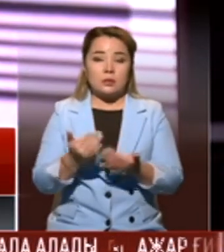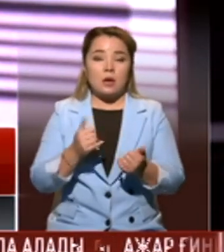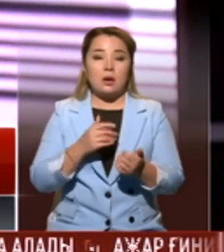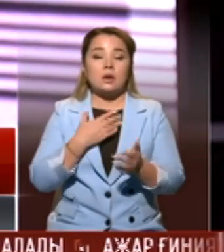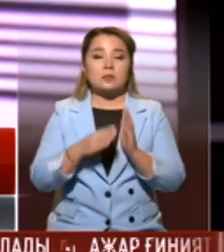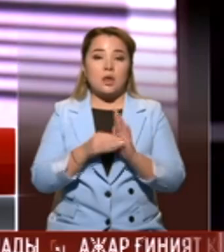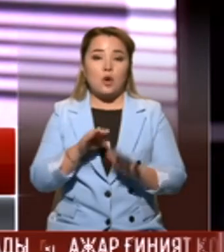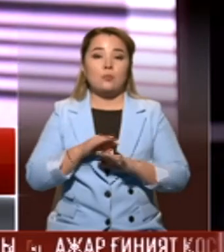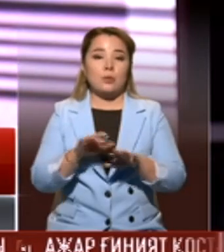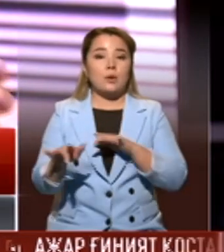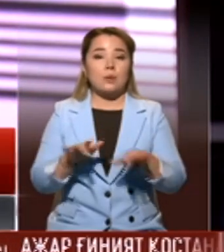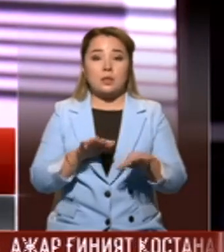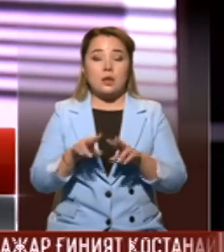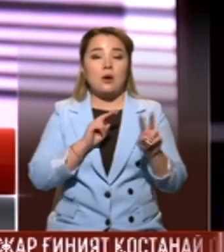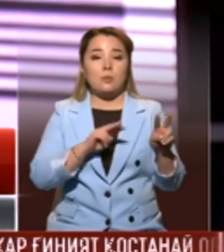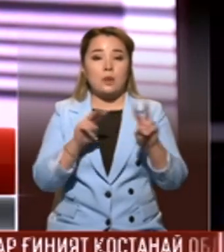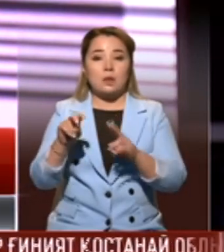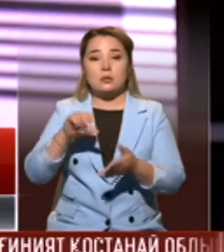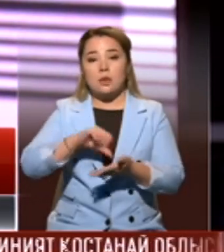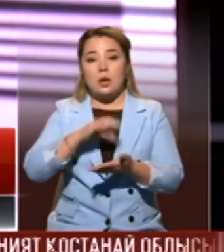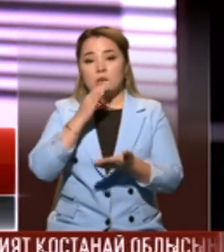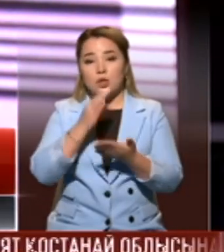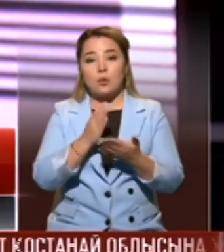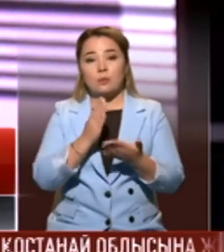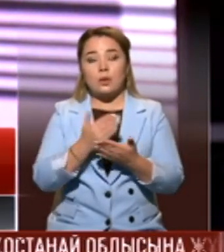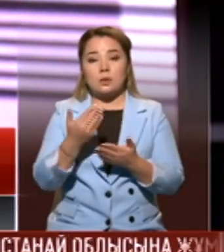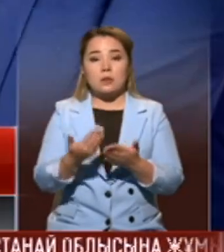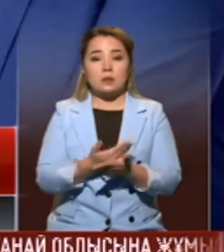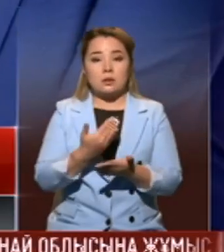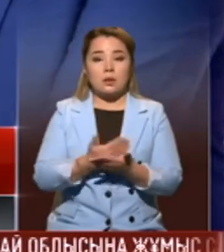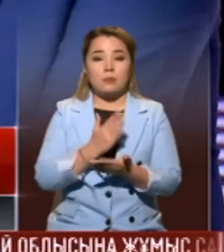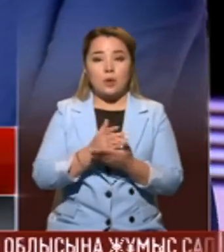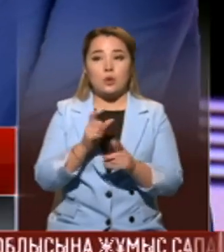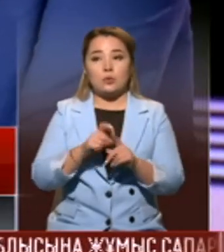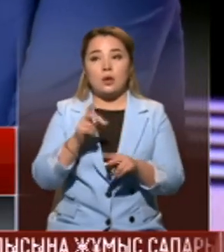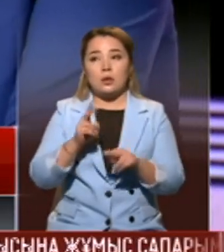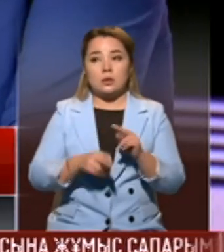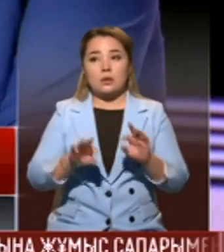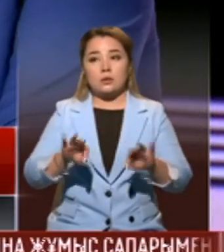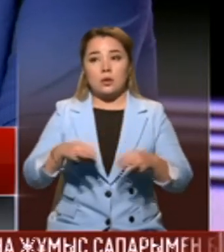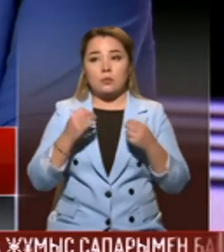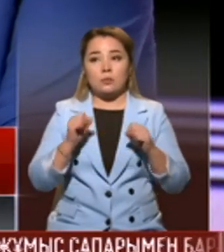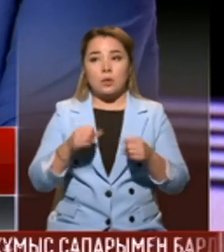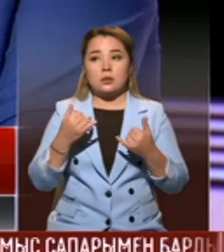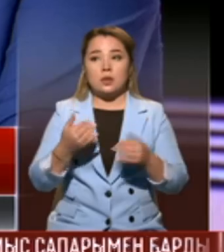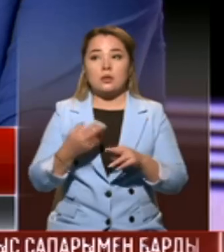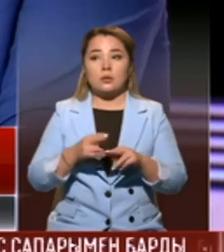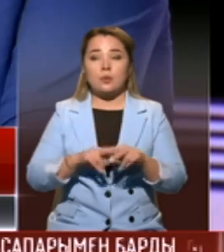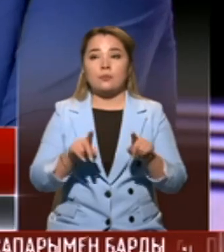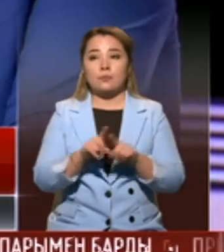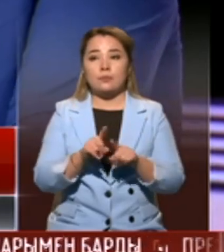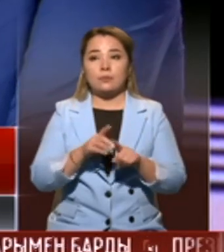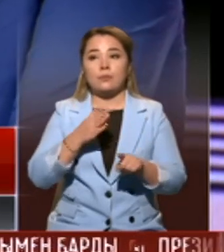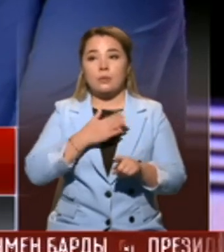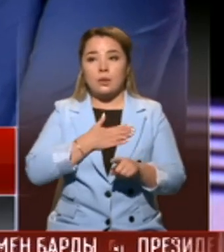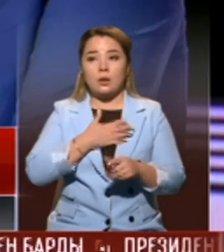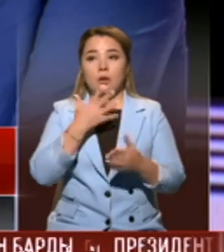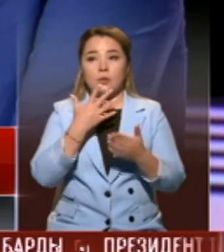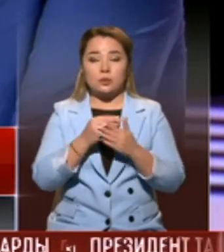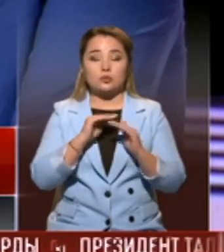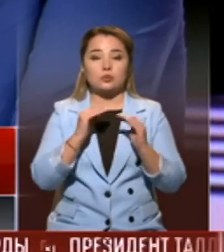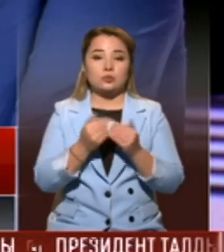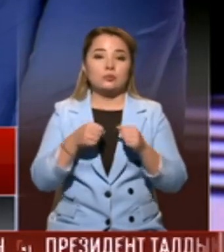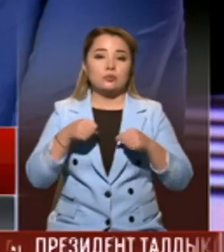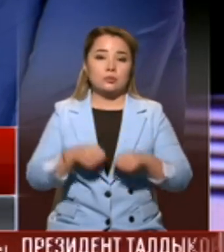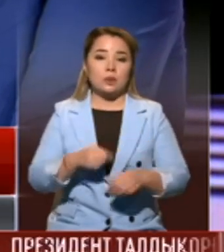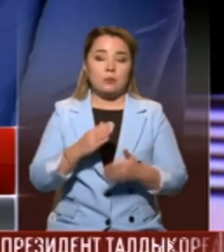процесін жаңағы қадағалай алады. Менде бұған жауап бар. Қарай алады деген сияқты. Сөзімді аяқтауға рұқсат етіңіз. Сондықтан менің ойымша бұл жерде құқықтарын шектеу